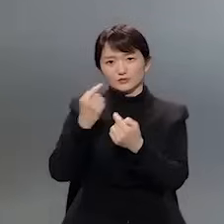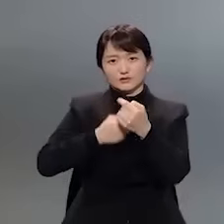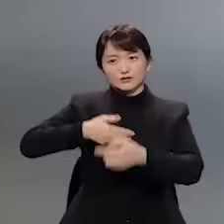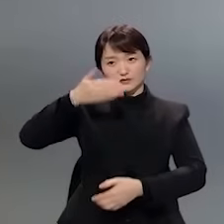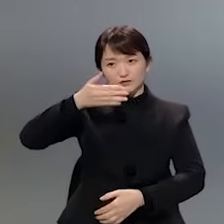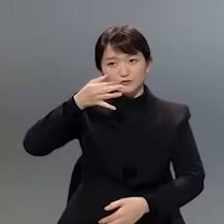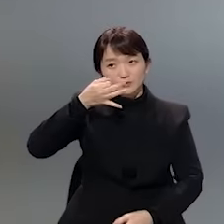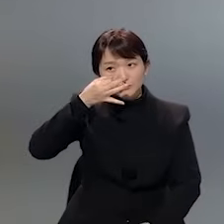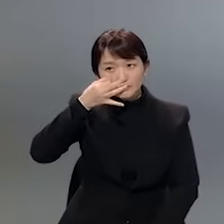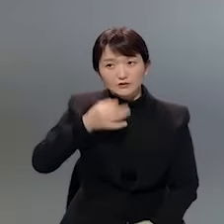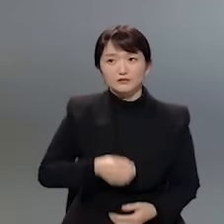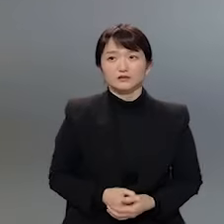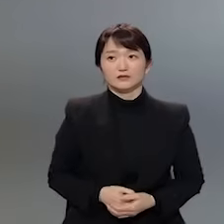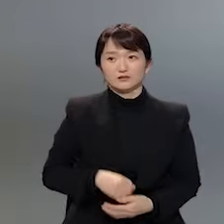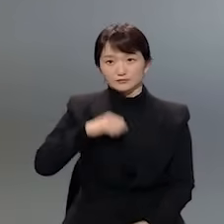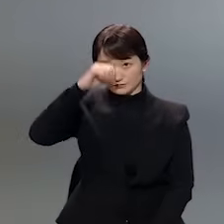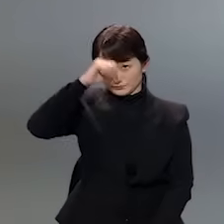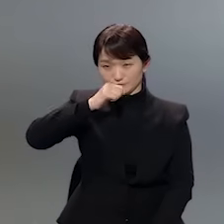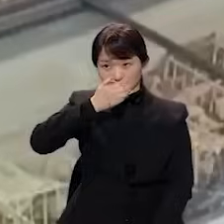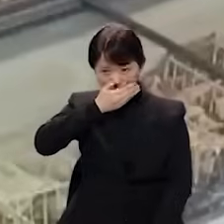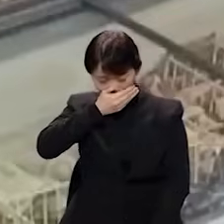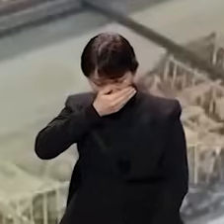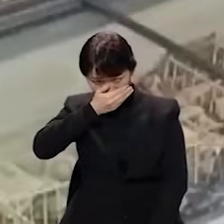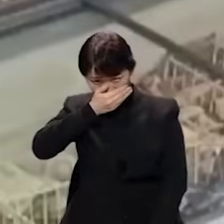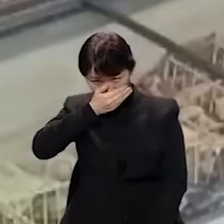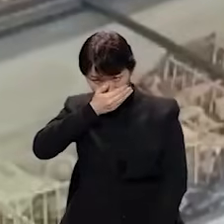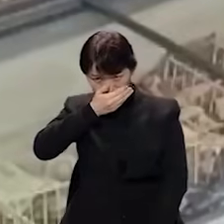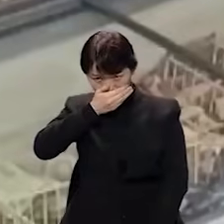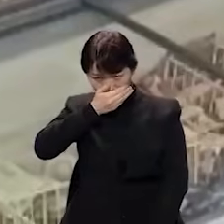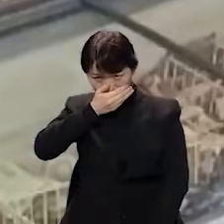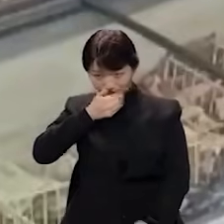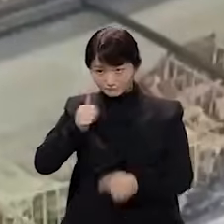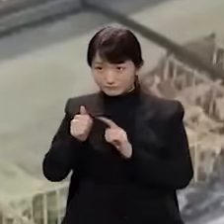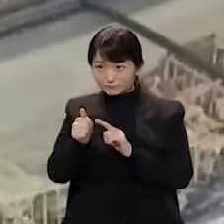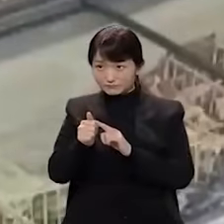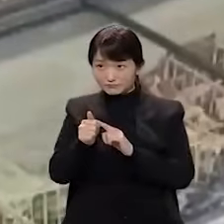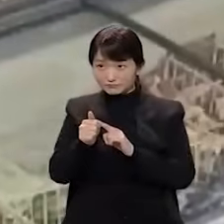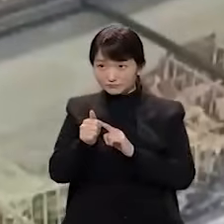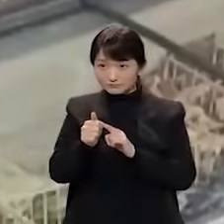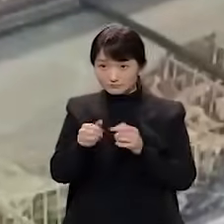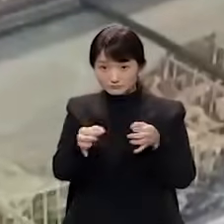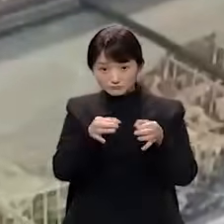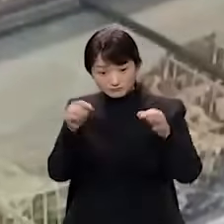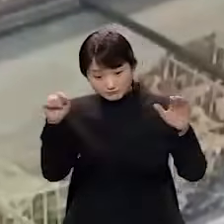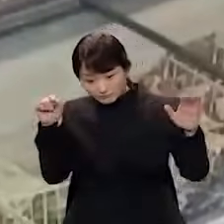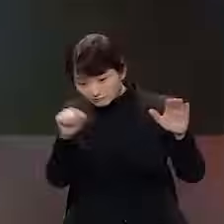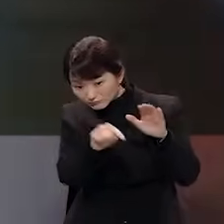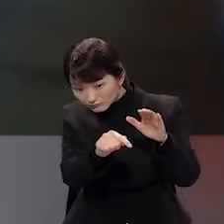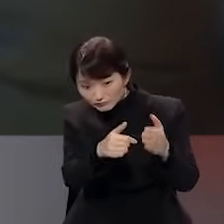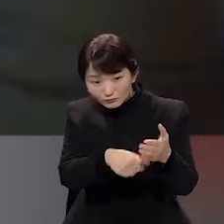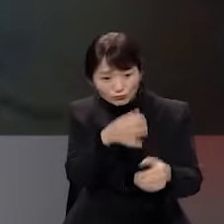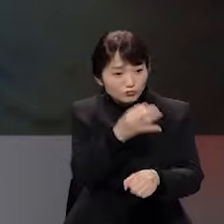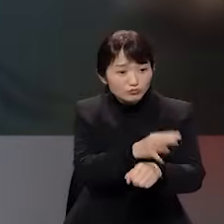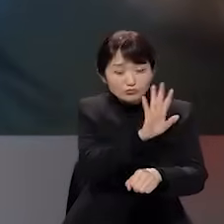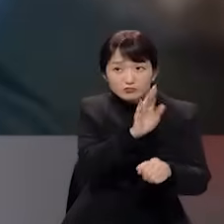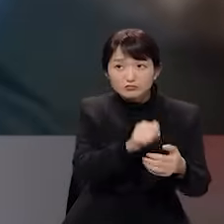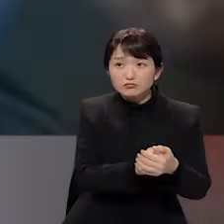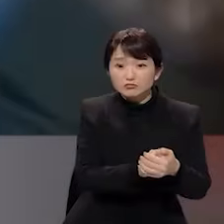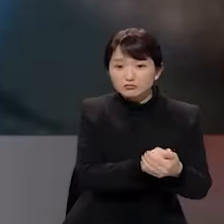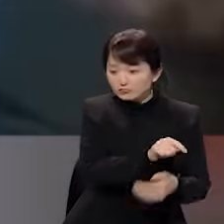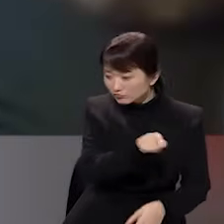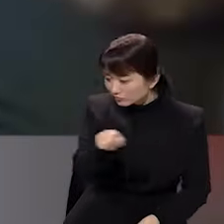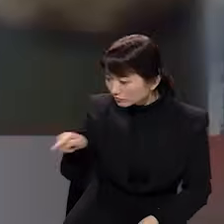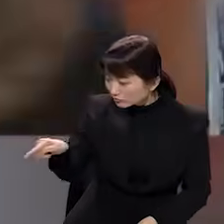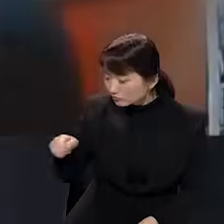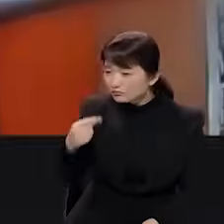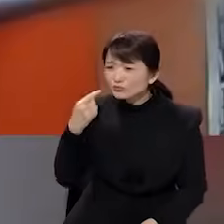보시죠 모자와 마스크로 중무장 얼굴 꽁꽁가린 남성 입장 물건은 그냥 지나치고 곧장 계산대로 가서요